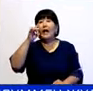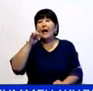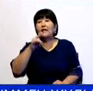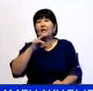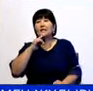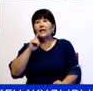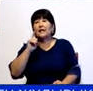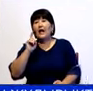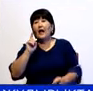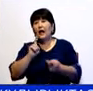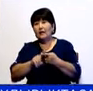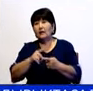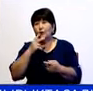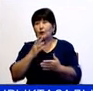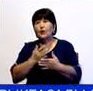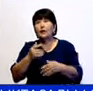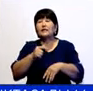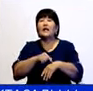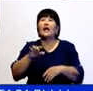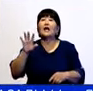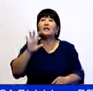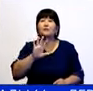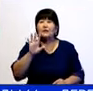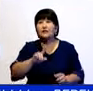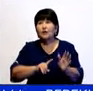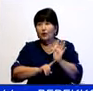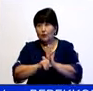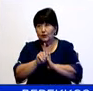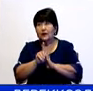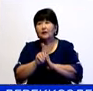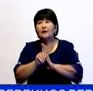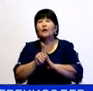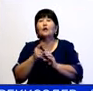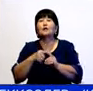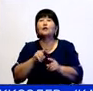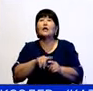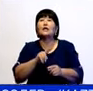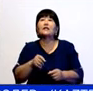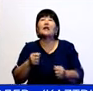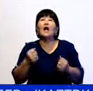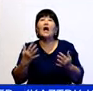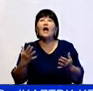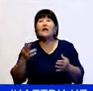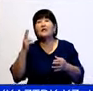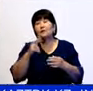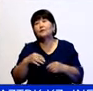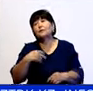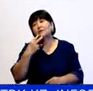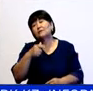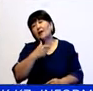арқылы көретінбіз. Сол сағат 5-терде қосады. Сонан енді қашан үзіп тастағанша